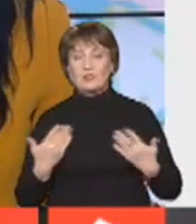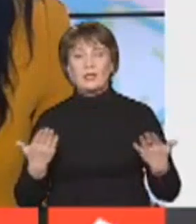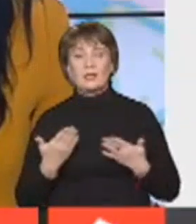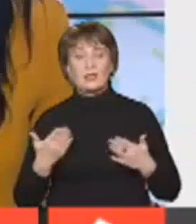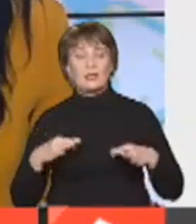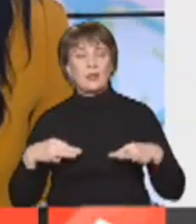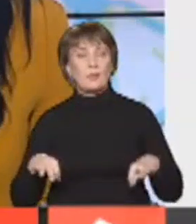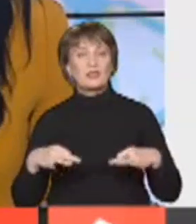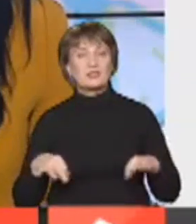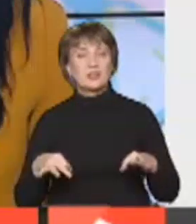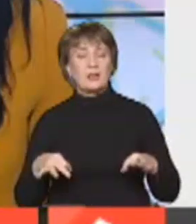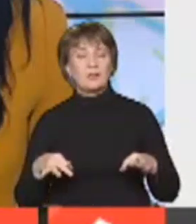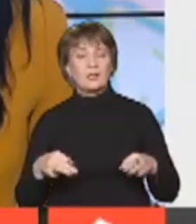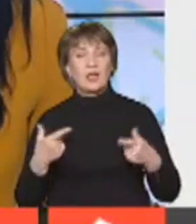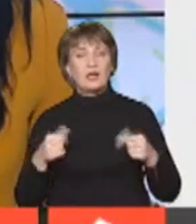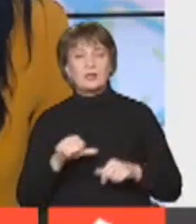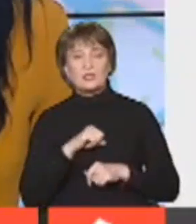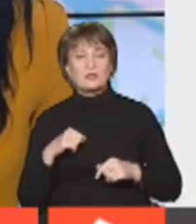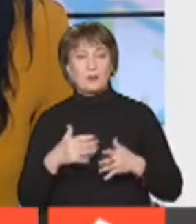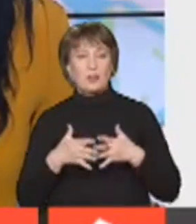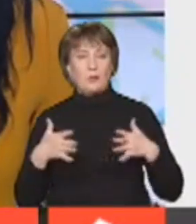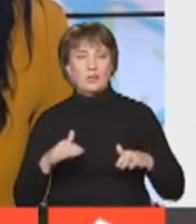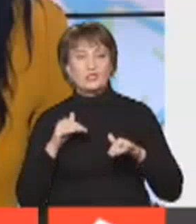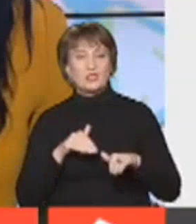на автомагістралях? Розкажи, будь ласка, де найбільше затори?